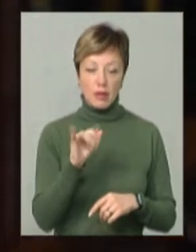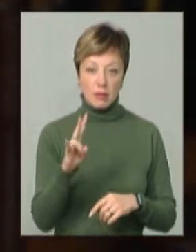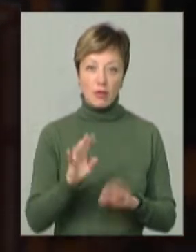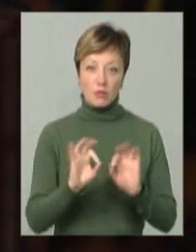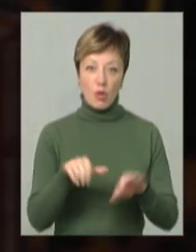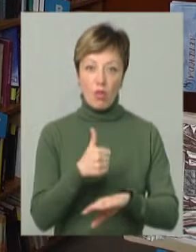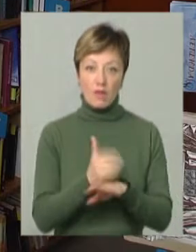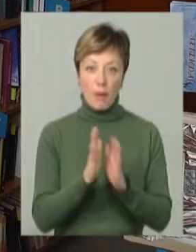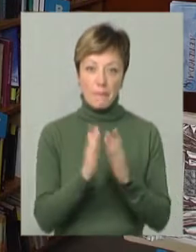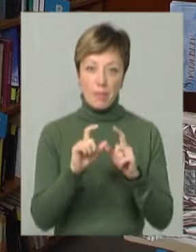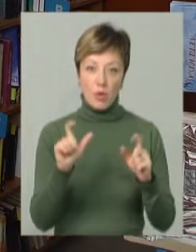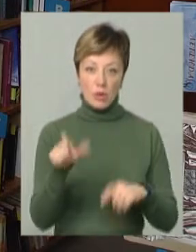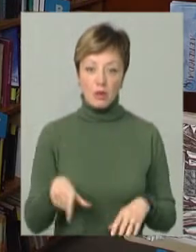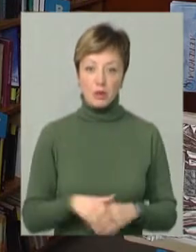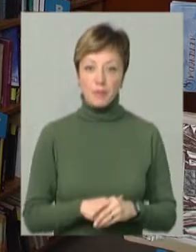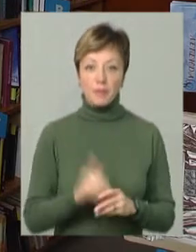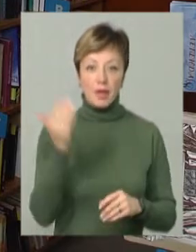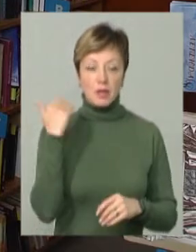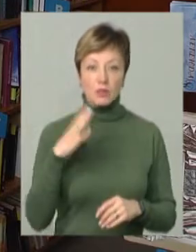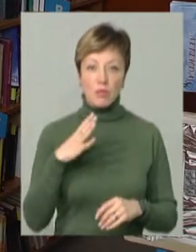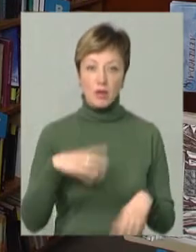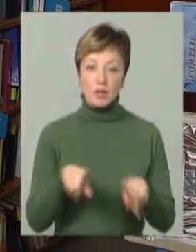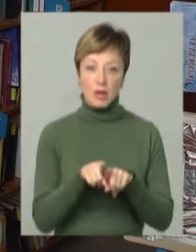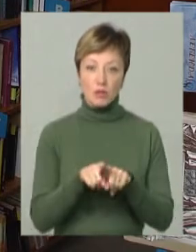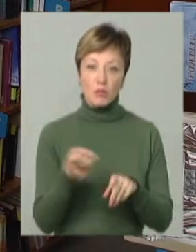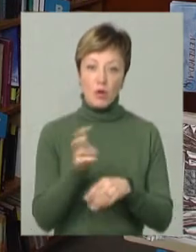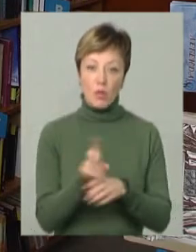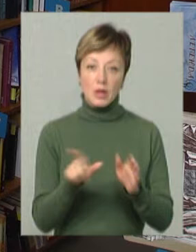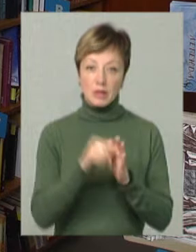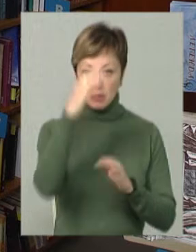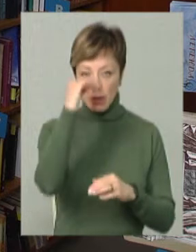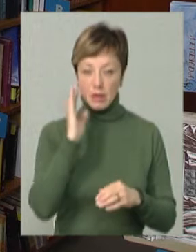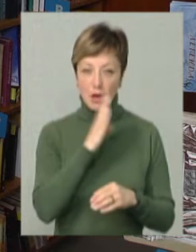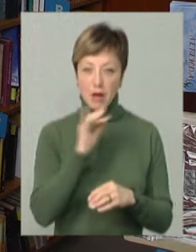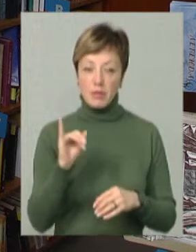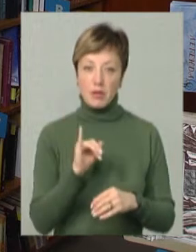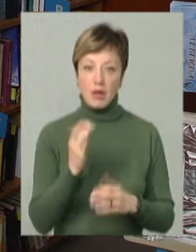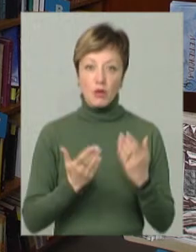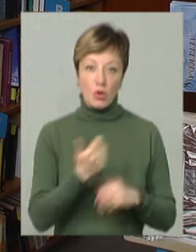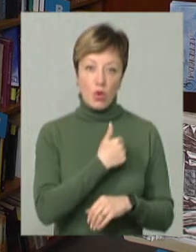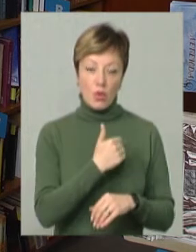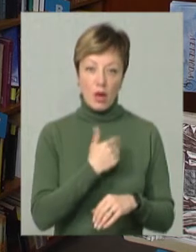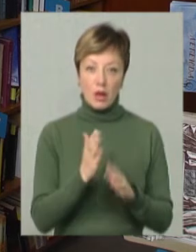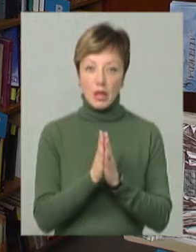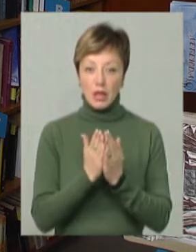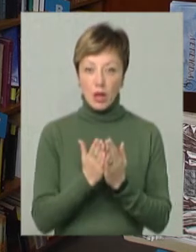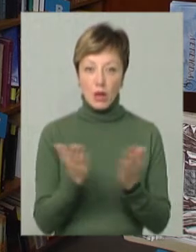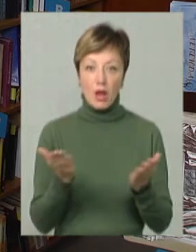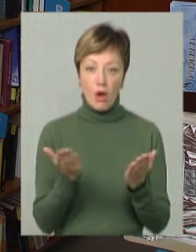головна бібліотекарка Ольга Антонюк. Раніше бувало таке, що приходять з батьками і якщо хочуть там